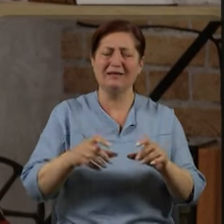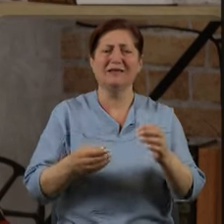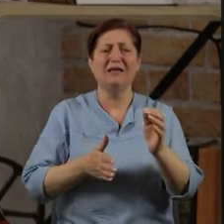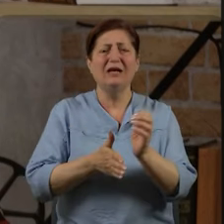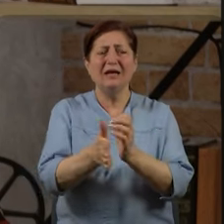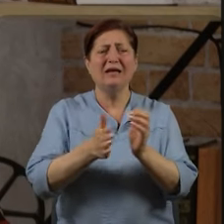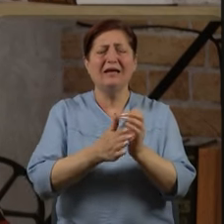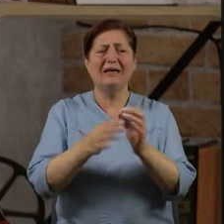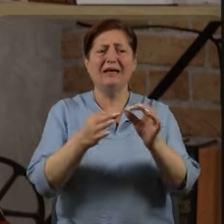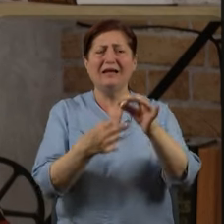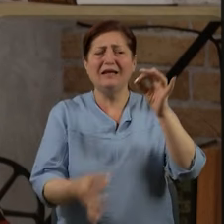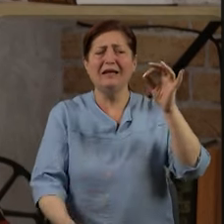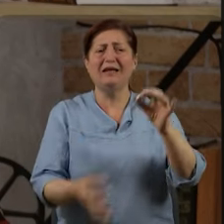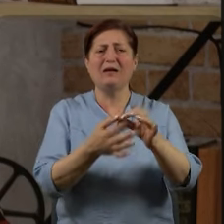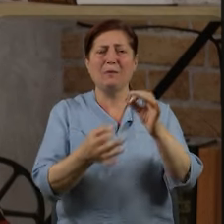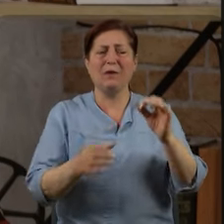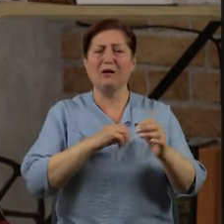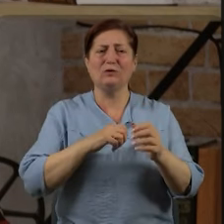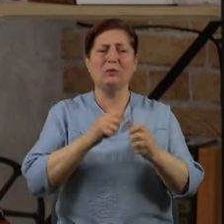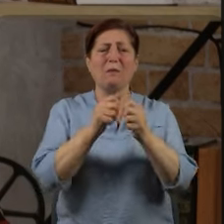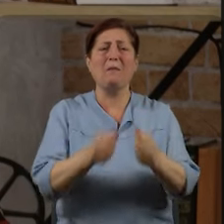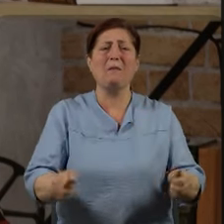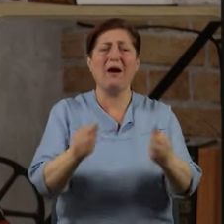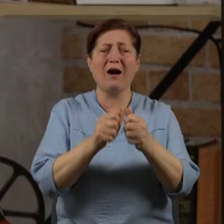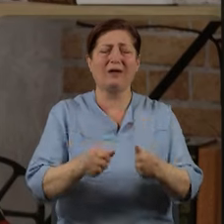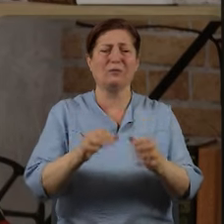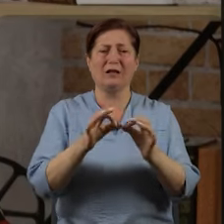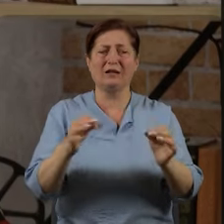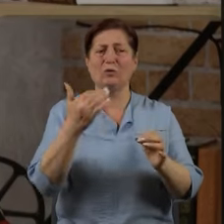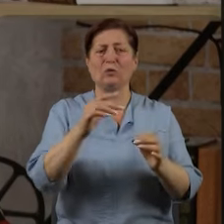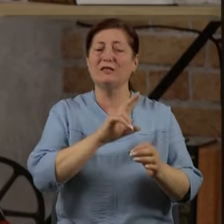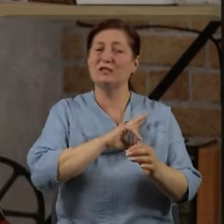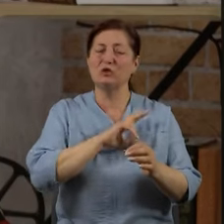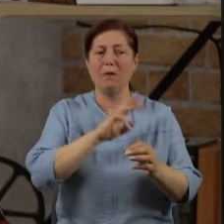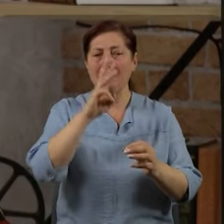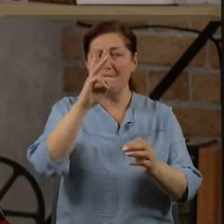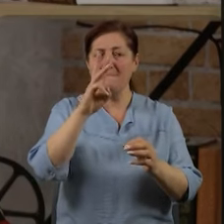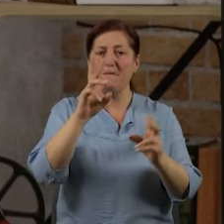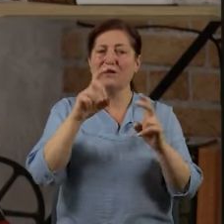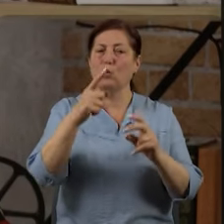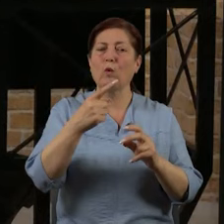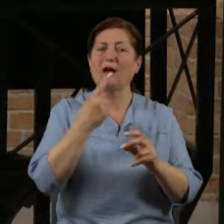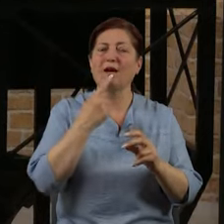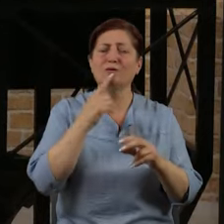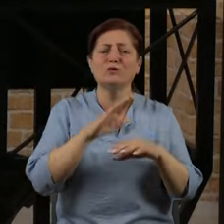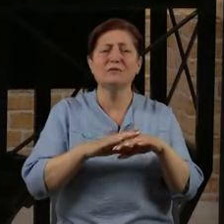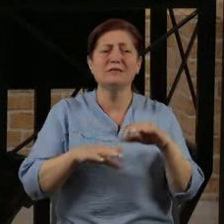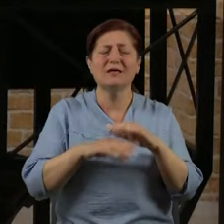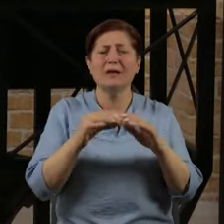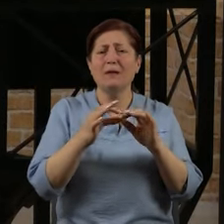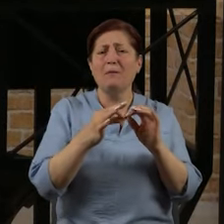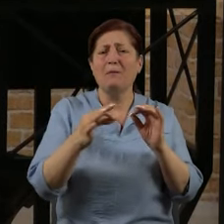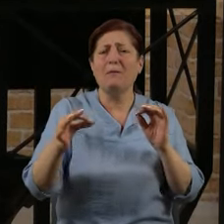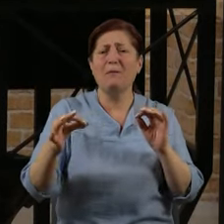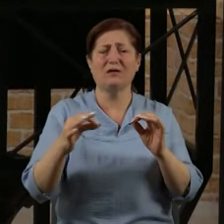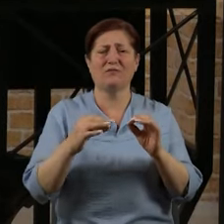ու հեքիաթ ես ասում, մանում ես անվերջ ու արագ, սիրում եմ պարսկա քո լեզուն, ձեռներդ մաշված ու բարակ, նայում եմ ինչեւ